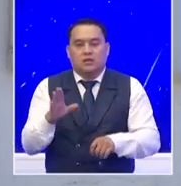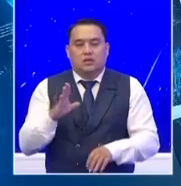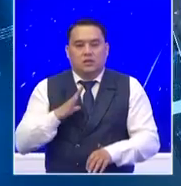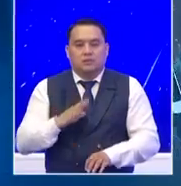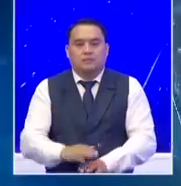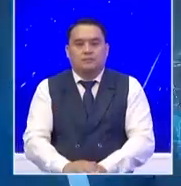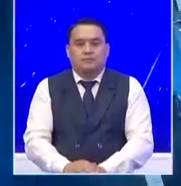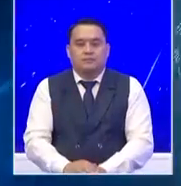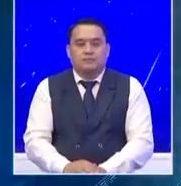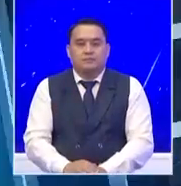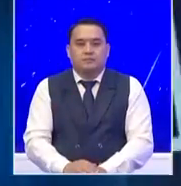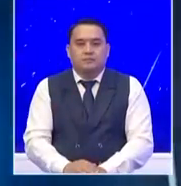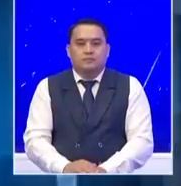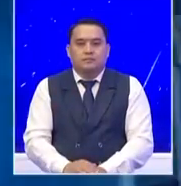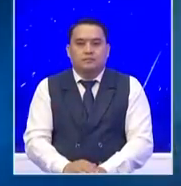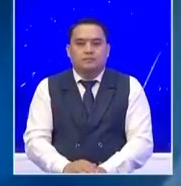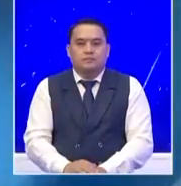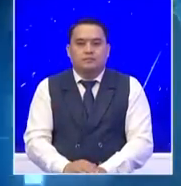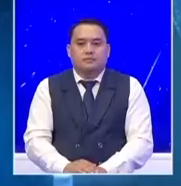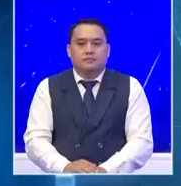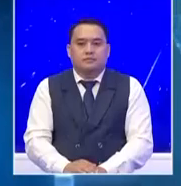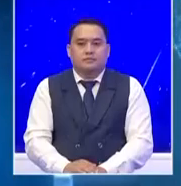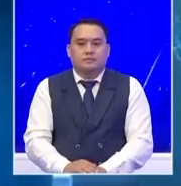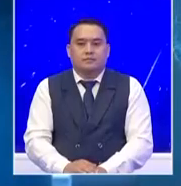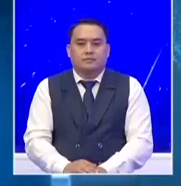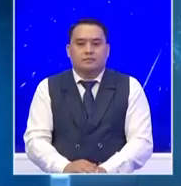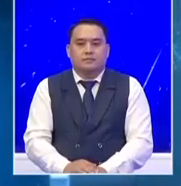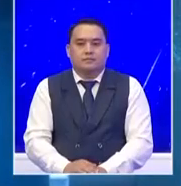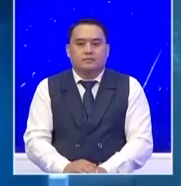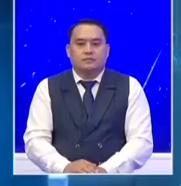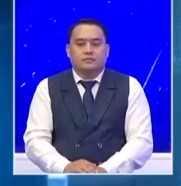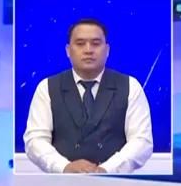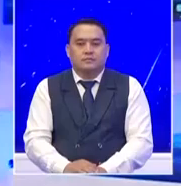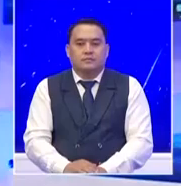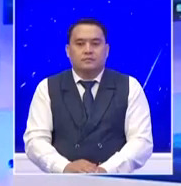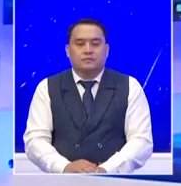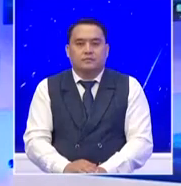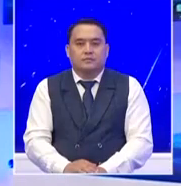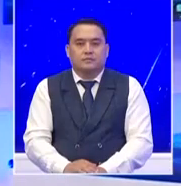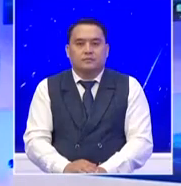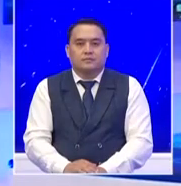Меруерт Қыдырбайқызы, Мәди Байбосынов, Степан Мирешко, Жетісу телеарнасы.